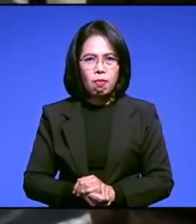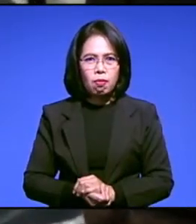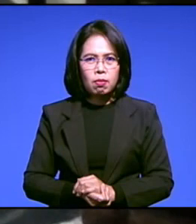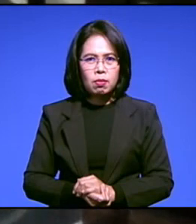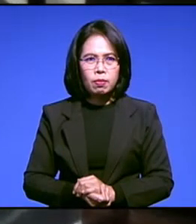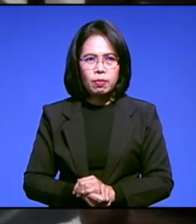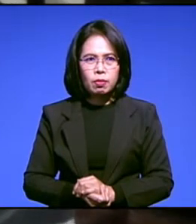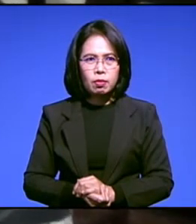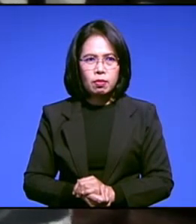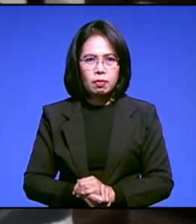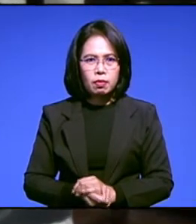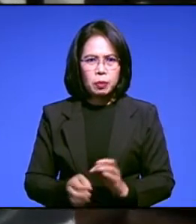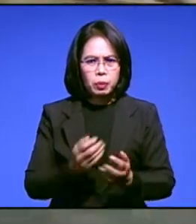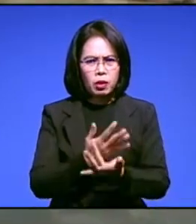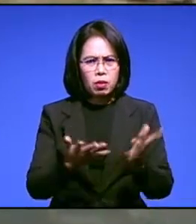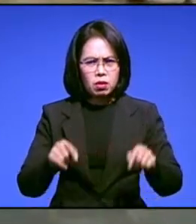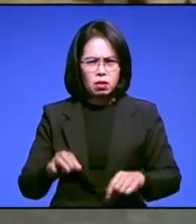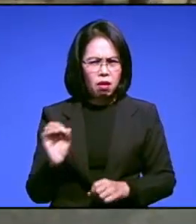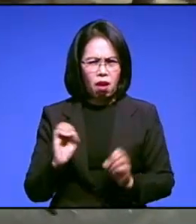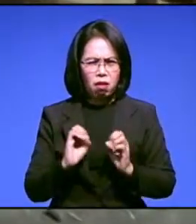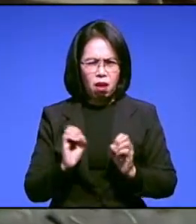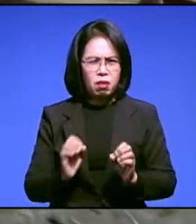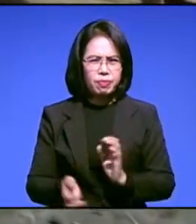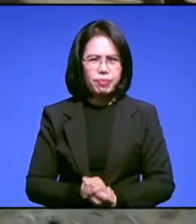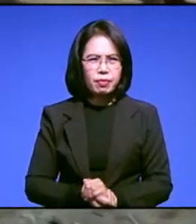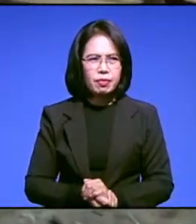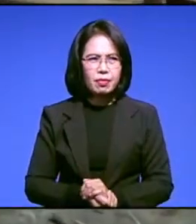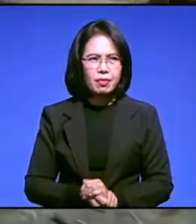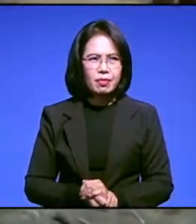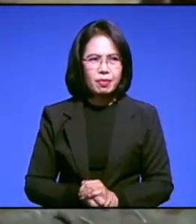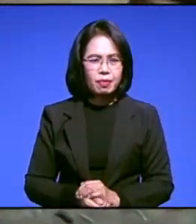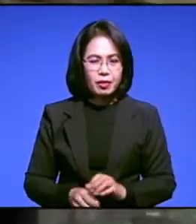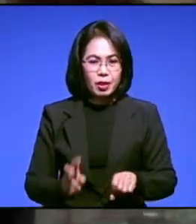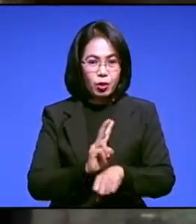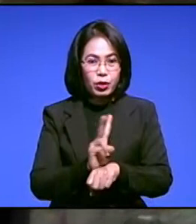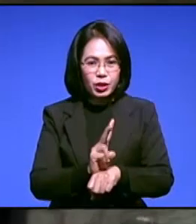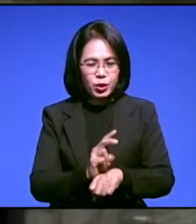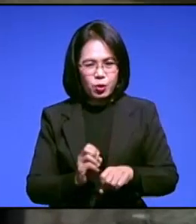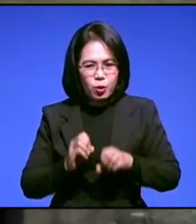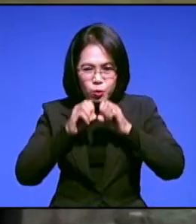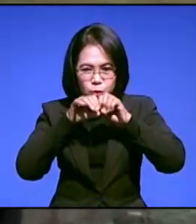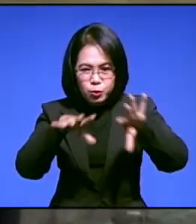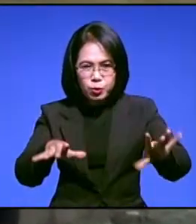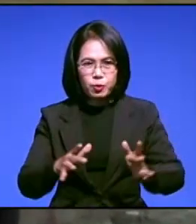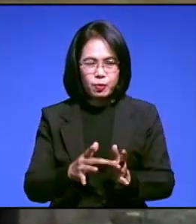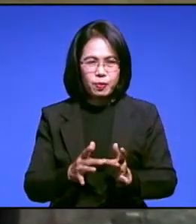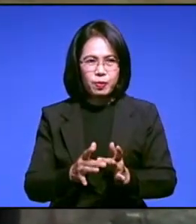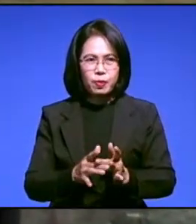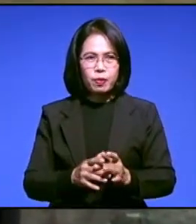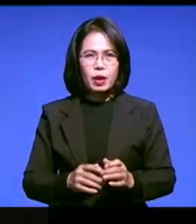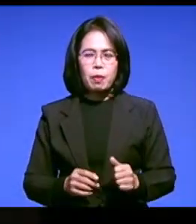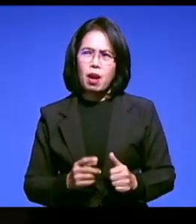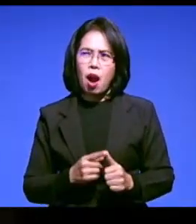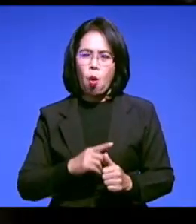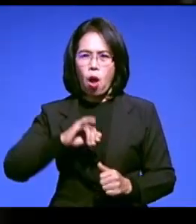tentang penemuan? Nggak ada, nggak ada. Nggak ada. Video ini pertama kali diunggah di akun YouTube Endah Widya pada awal Juni